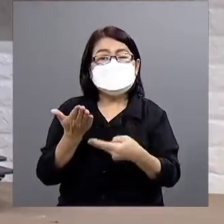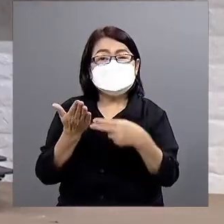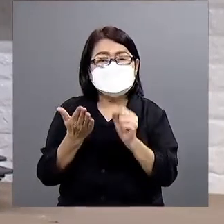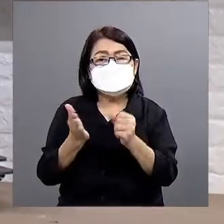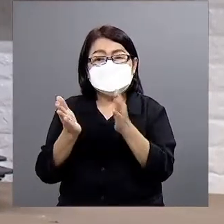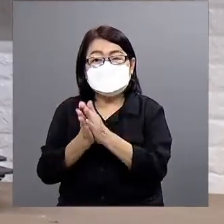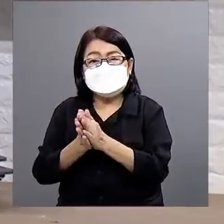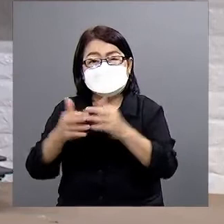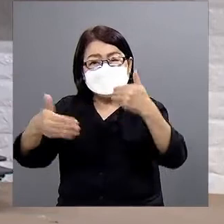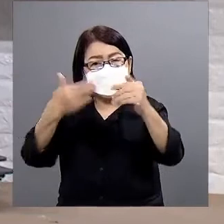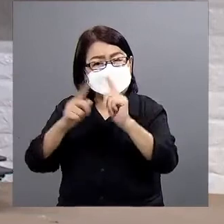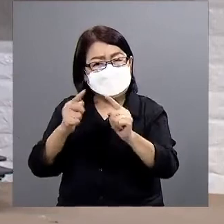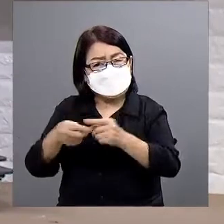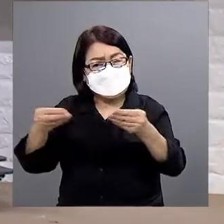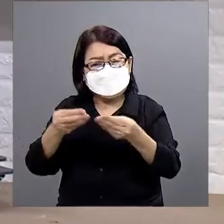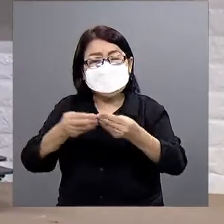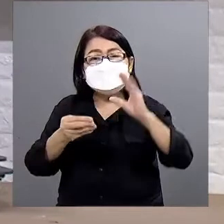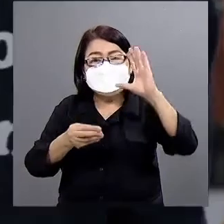ของพวกเขาได้เรียนรู้กันมากขึ้นค่ะ เ